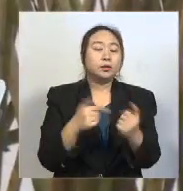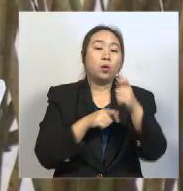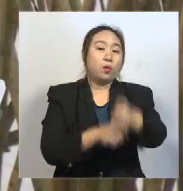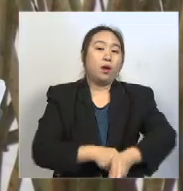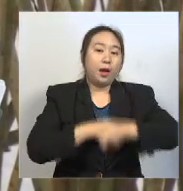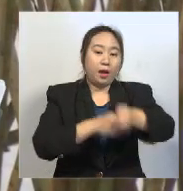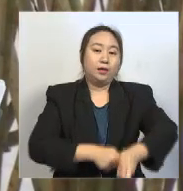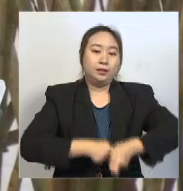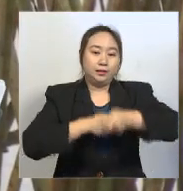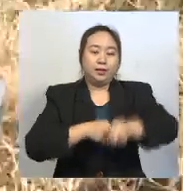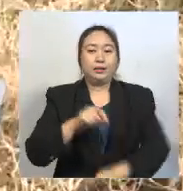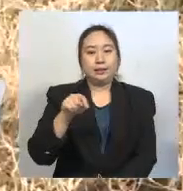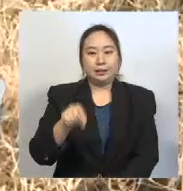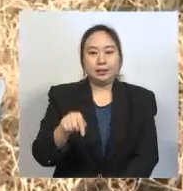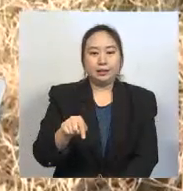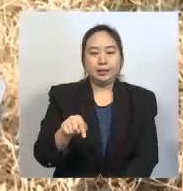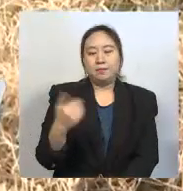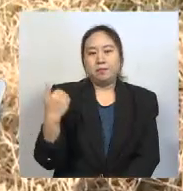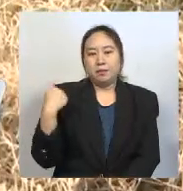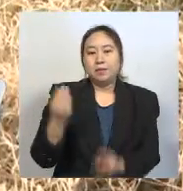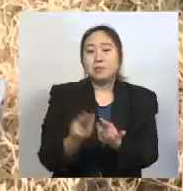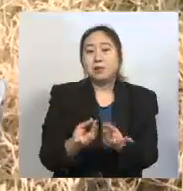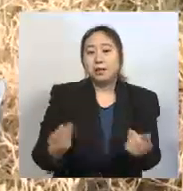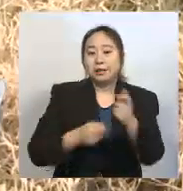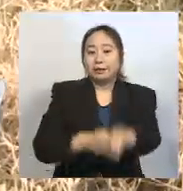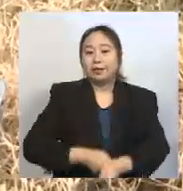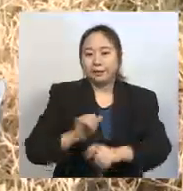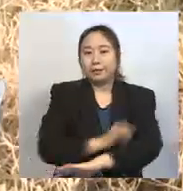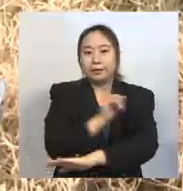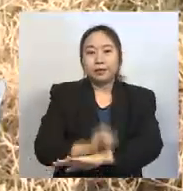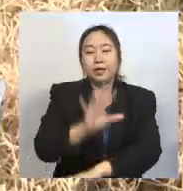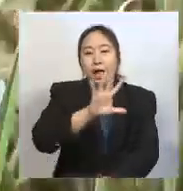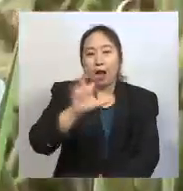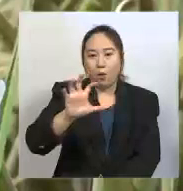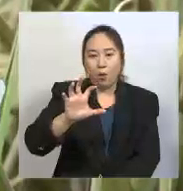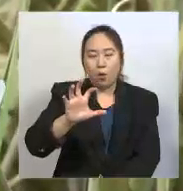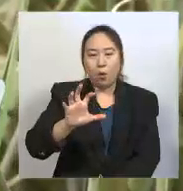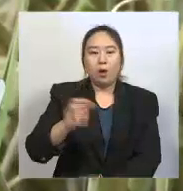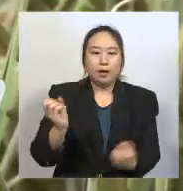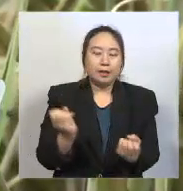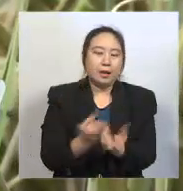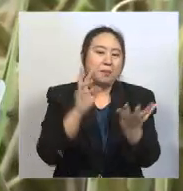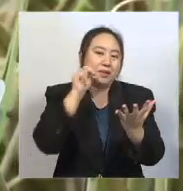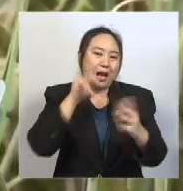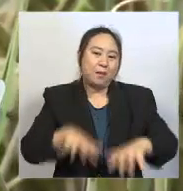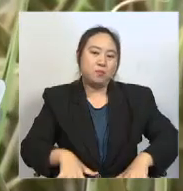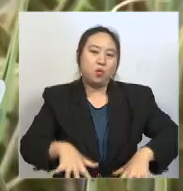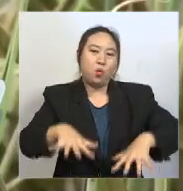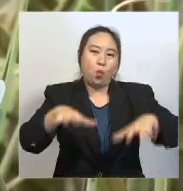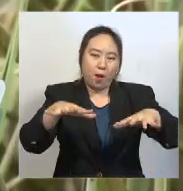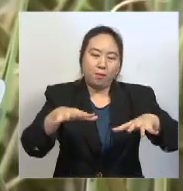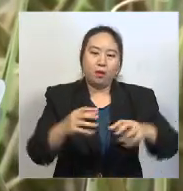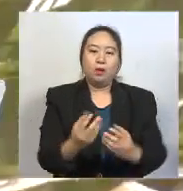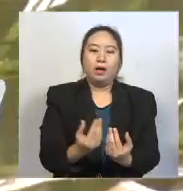ตรนะคะที่นี่มีพื้นที่การเกษตรทั้งหมด500ไร่ค่ะก็เสียหายถูกน้ำท่วมขังนะคะซึ่ง